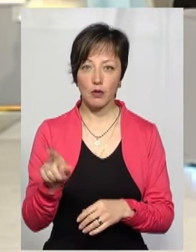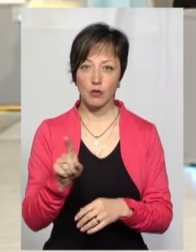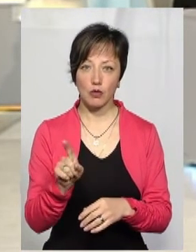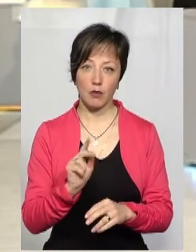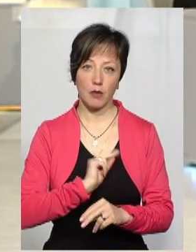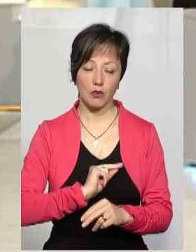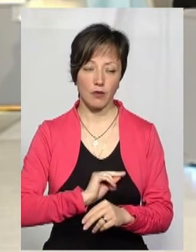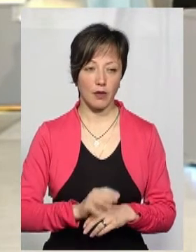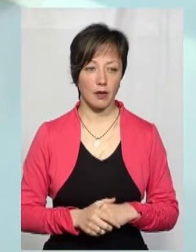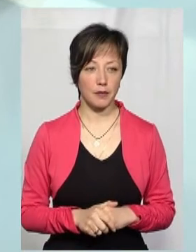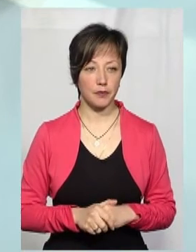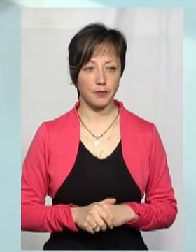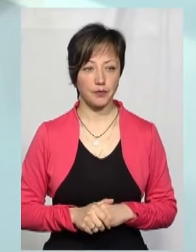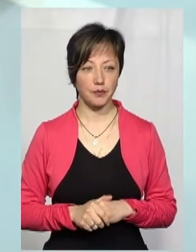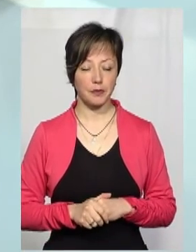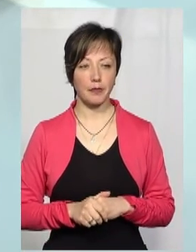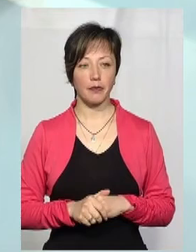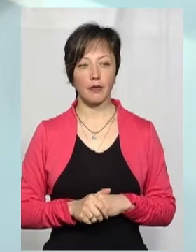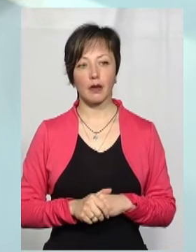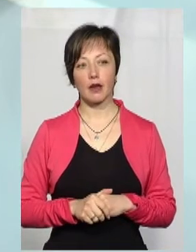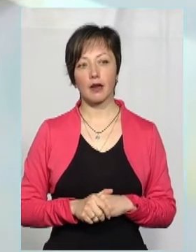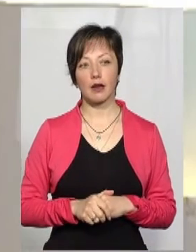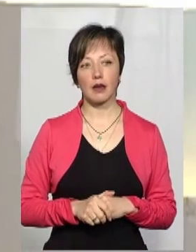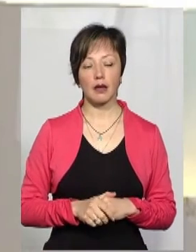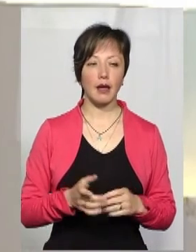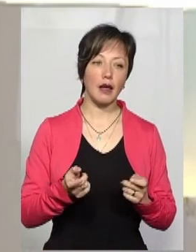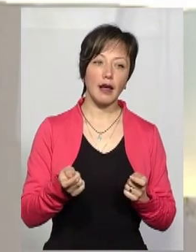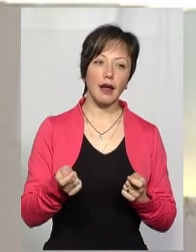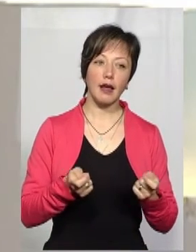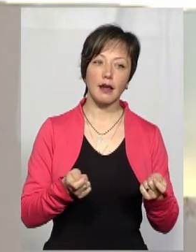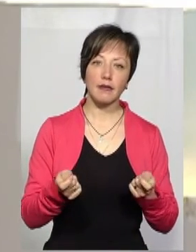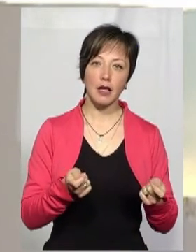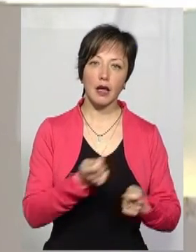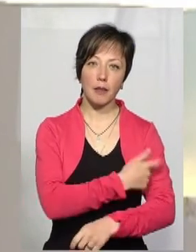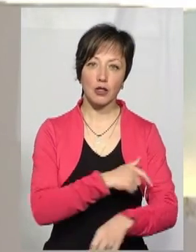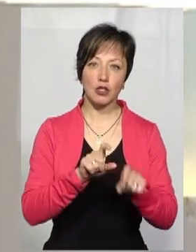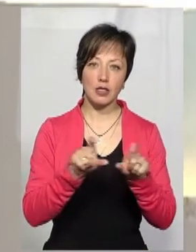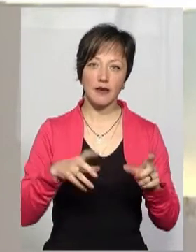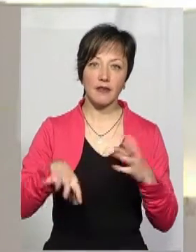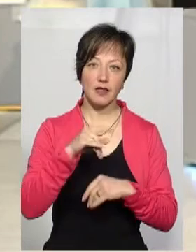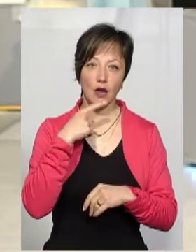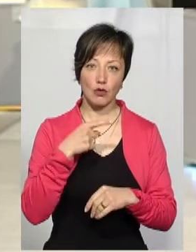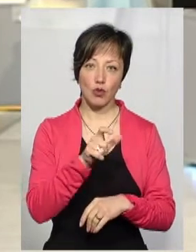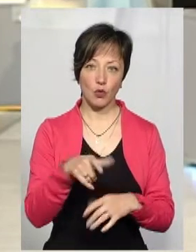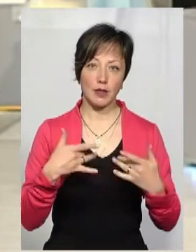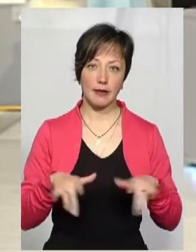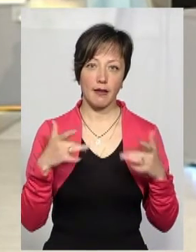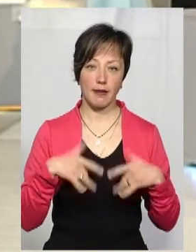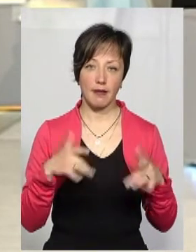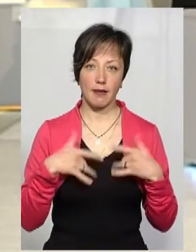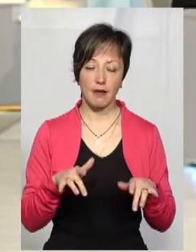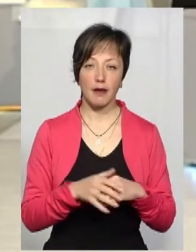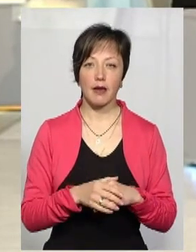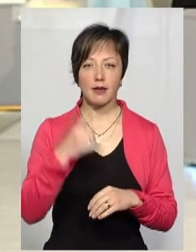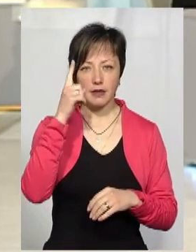щоб вони попрацювали. Ну, керівники медичних закладів практично всі кажуть, що є кадрові. Знаєте,